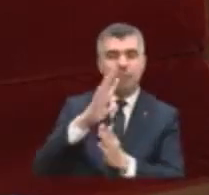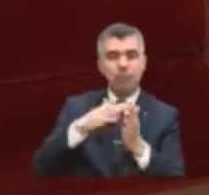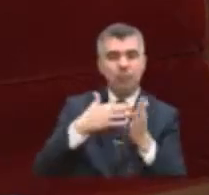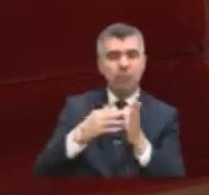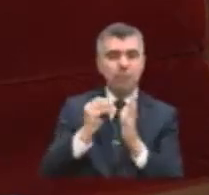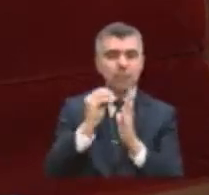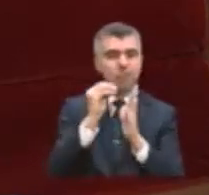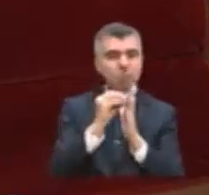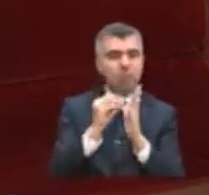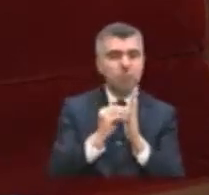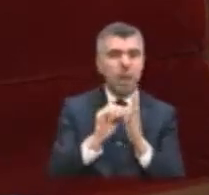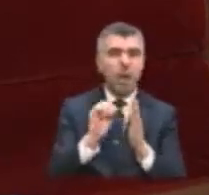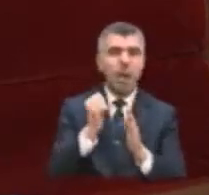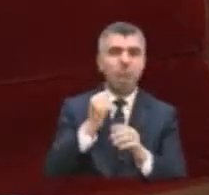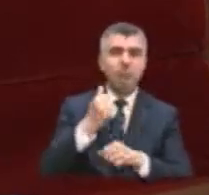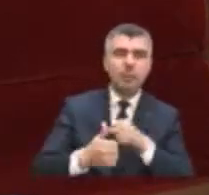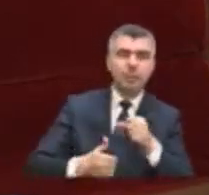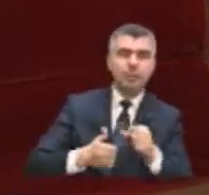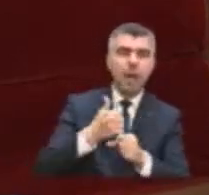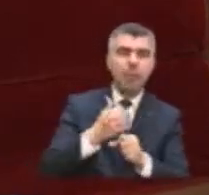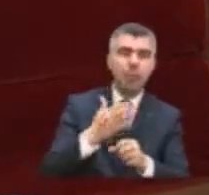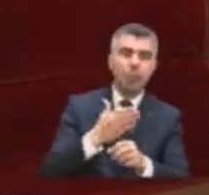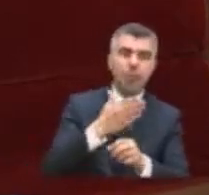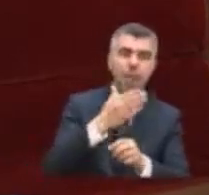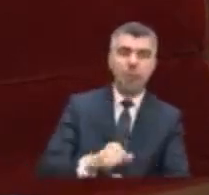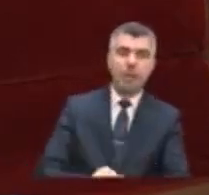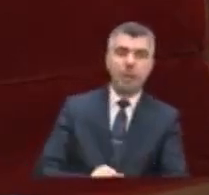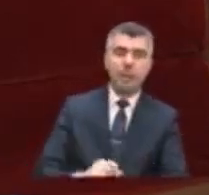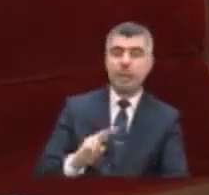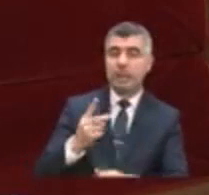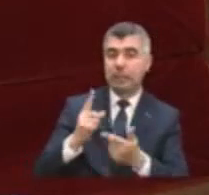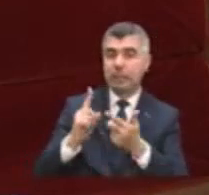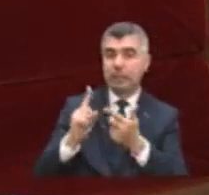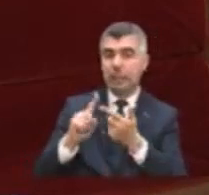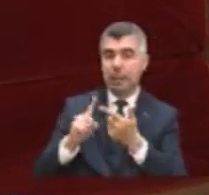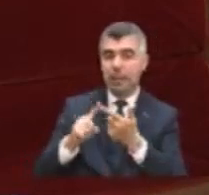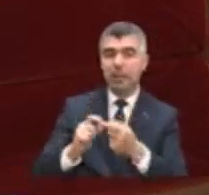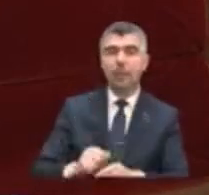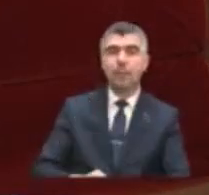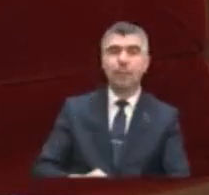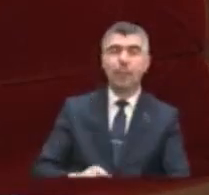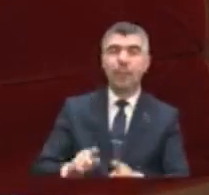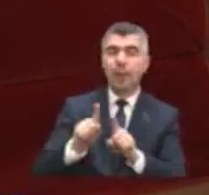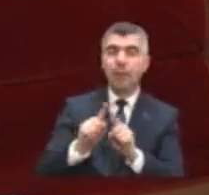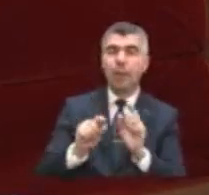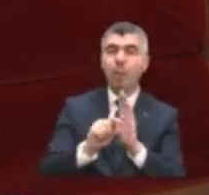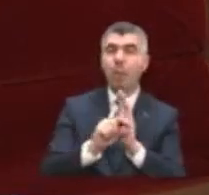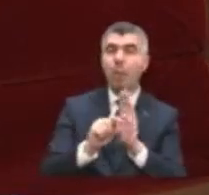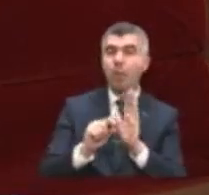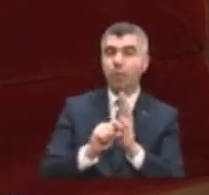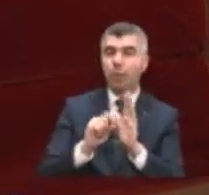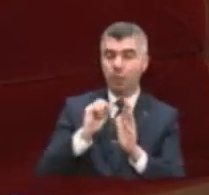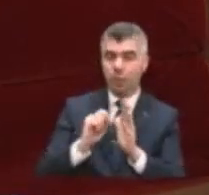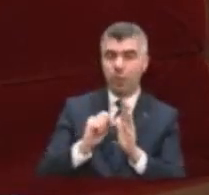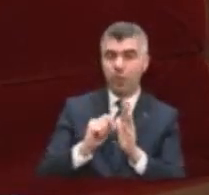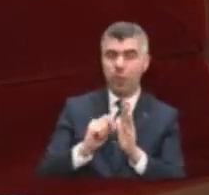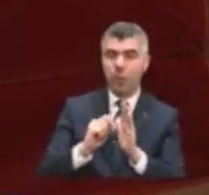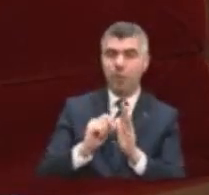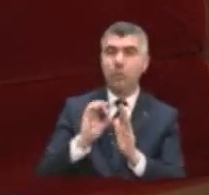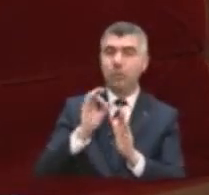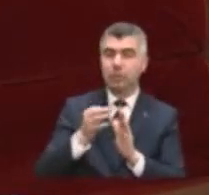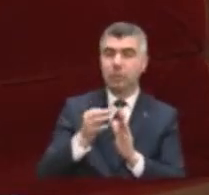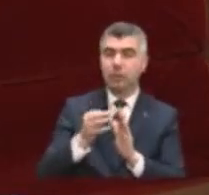هذه السنوات المقبله. ثانيا بغيت ناكد بان هذا الموضوع ديال الجوده